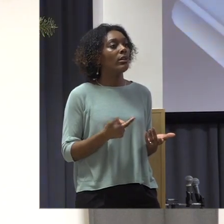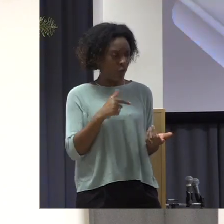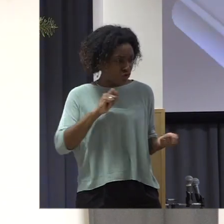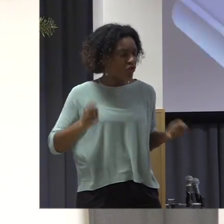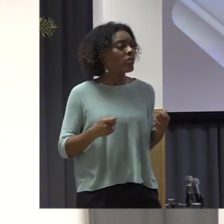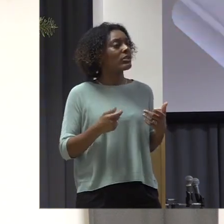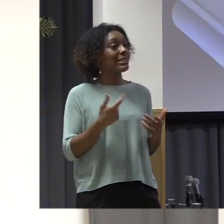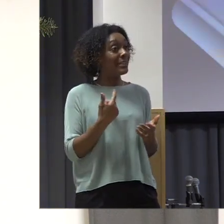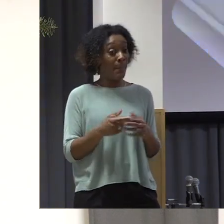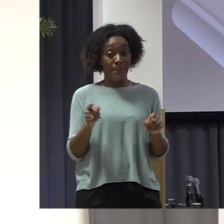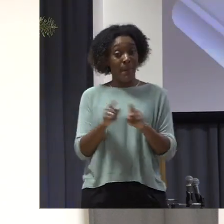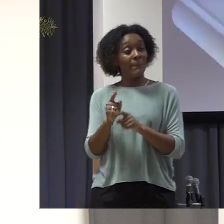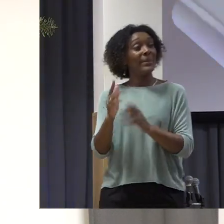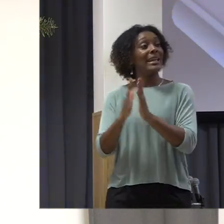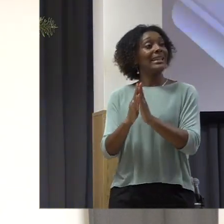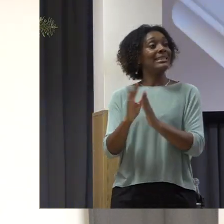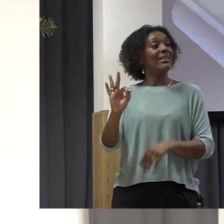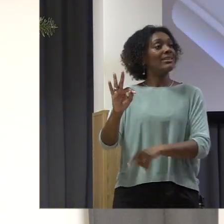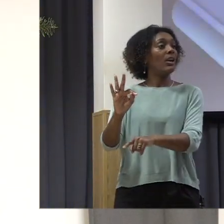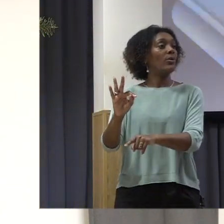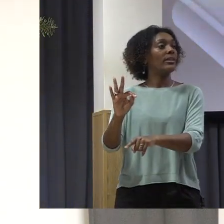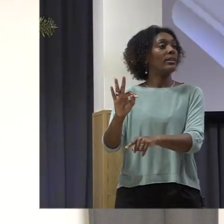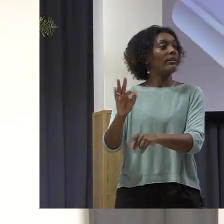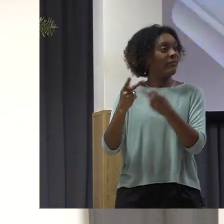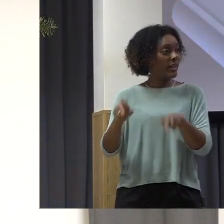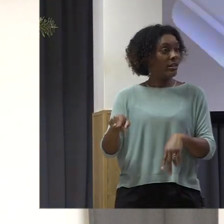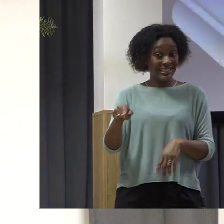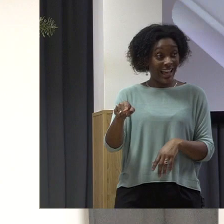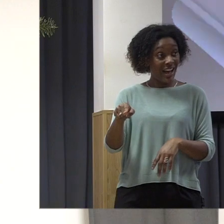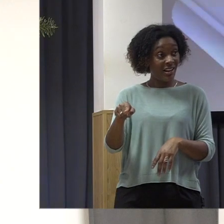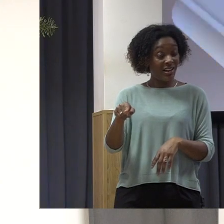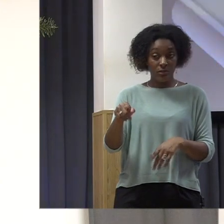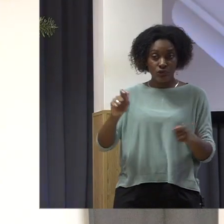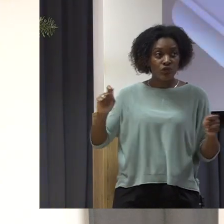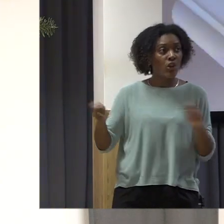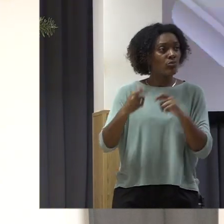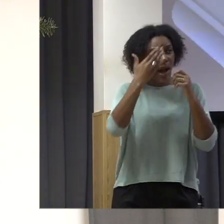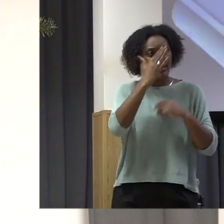de Thessalonique, eh bien, forcément, ce message a entraîné chez eux un changement d'attitude.